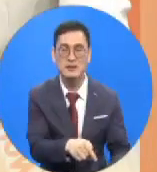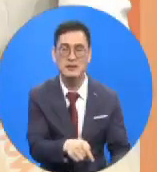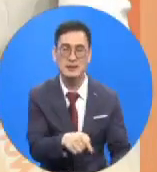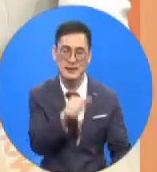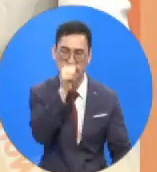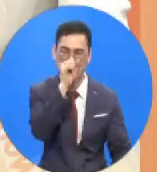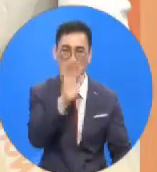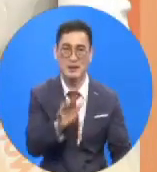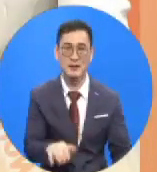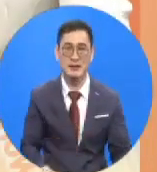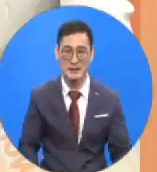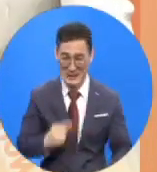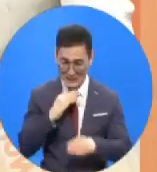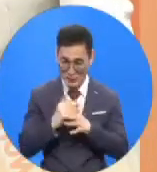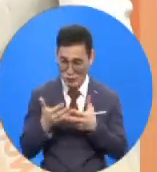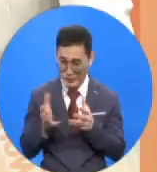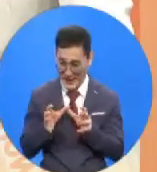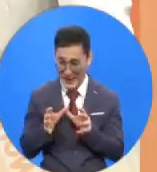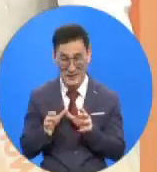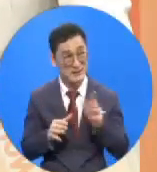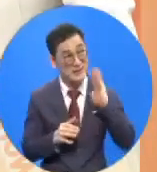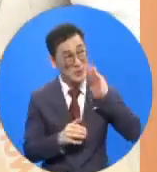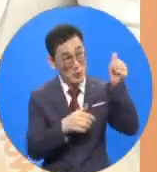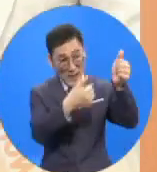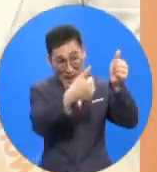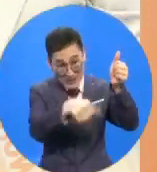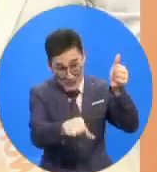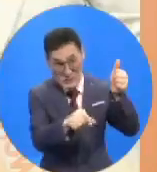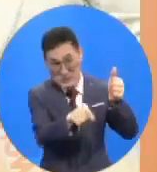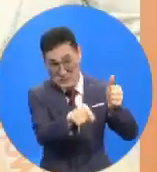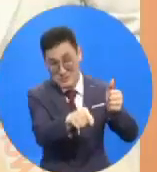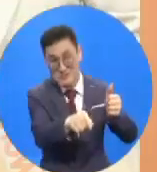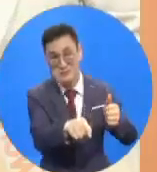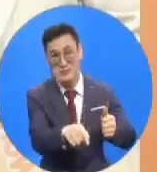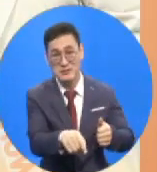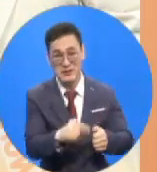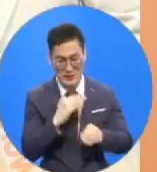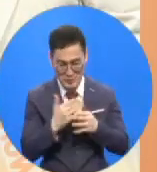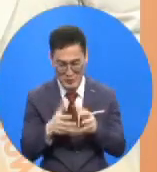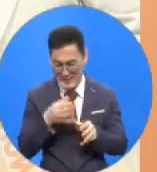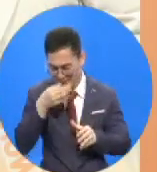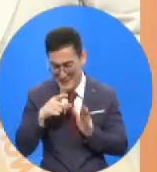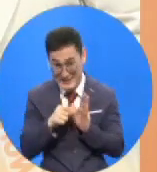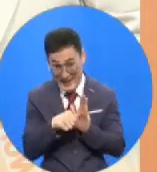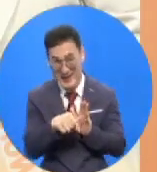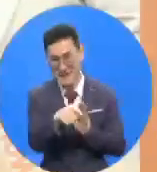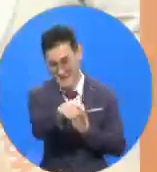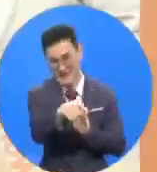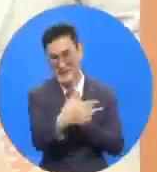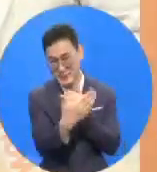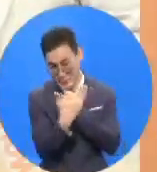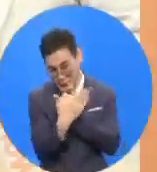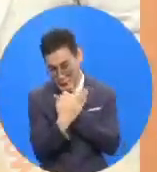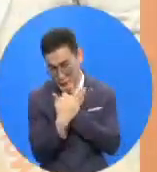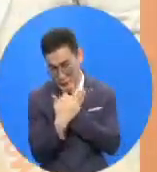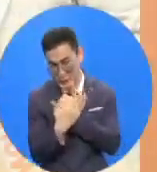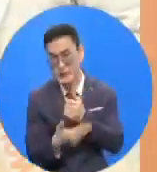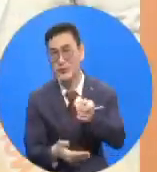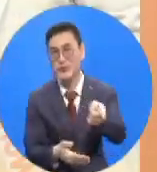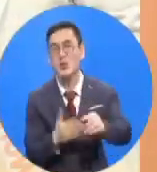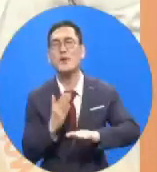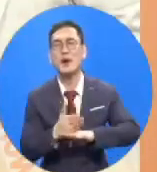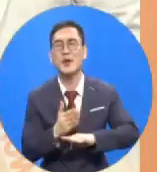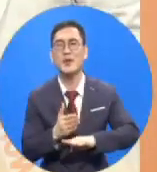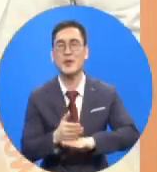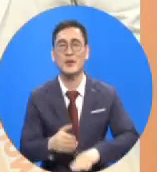보다 대통이 아들이란 상 있을 즈음 있구요 그 다음에 민서의 어려울 때 혼합 에서 좀 상당히 도움을 줬던 생각 인것